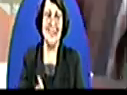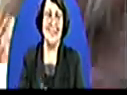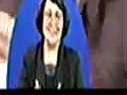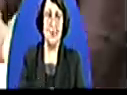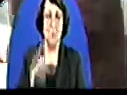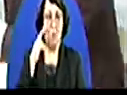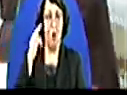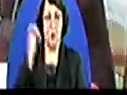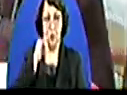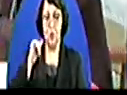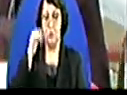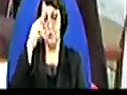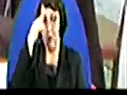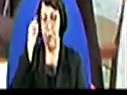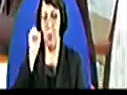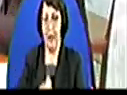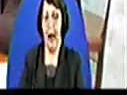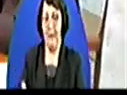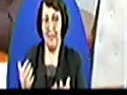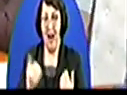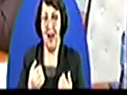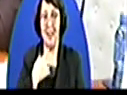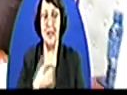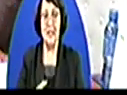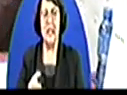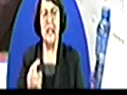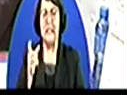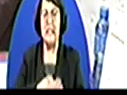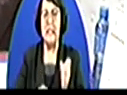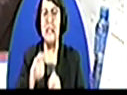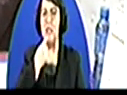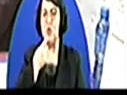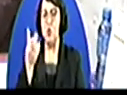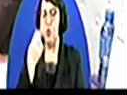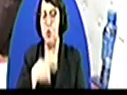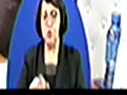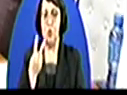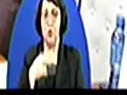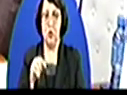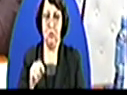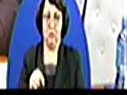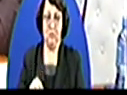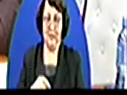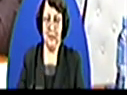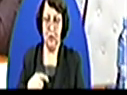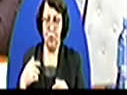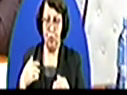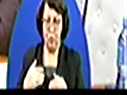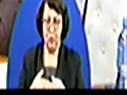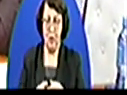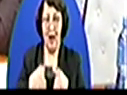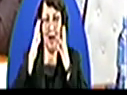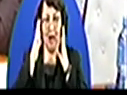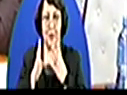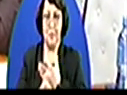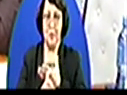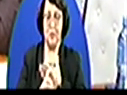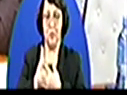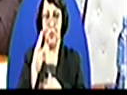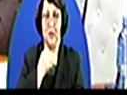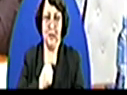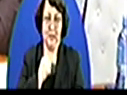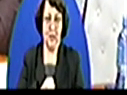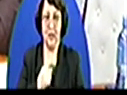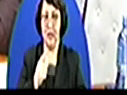одоо хамгийн хүнд цаг үедээ тулж ирээд байна гэж мэдгдсэн. Тэгэхээр бид нэр бас үнтэй холбоотой анхаарал боломж үйл ажиллагаагаа бол